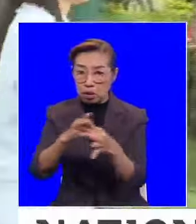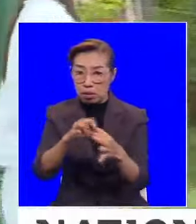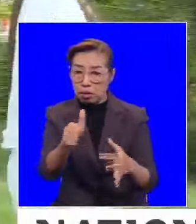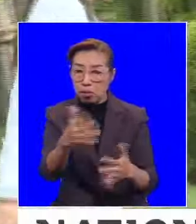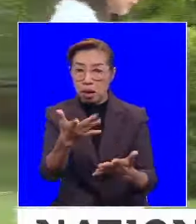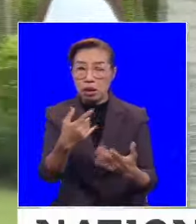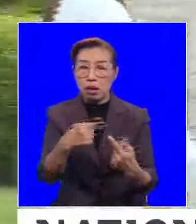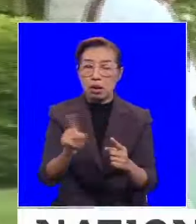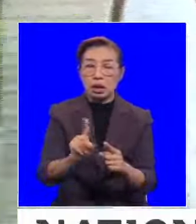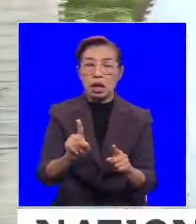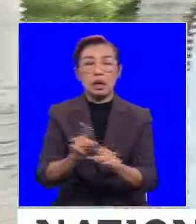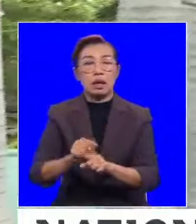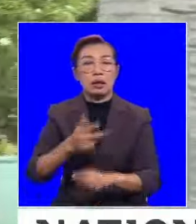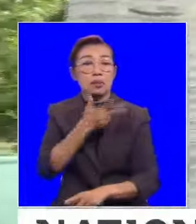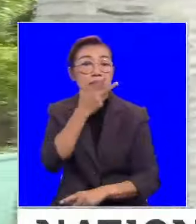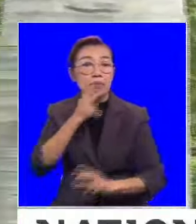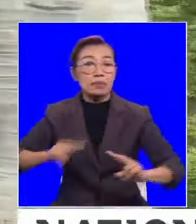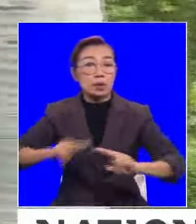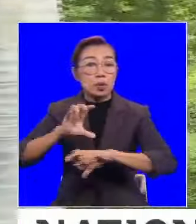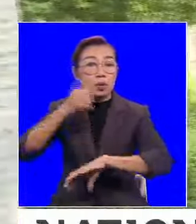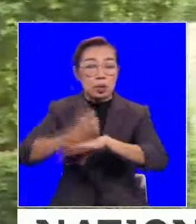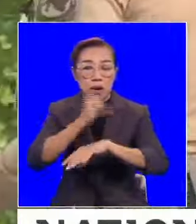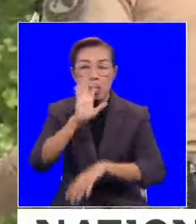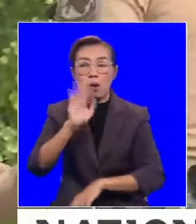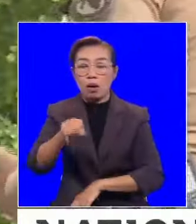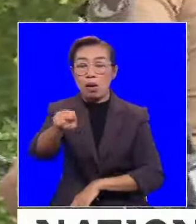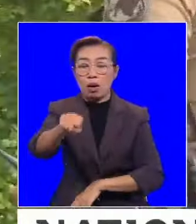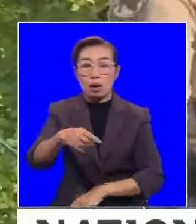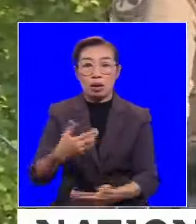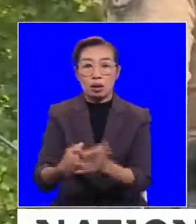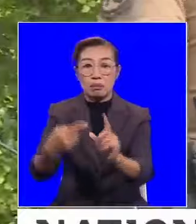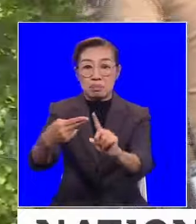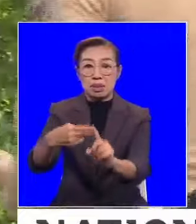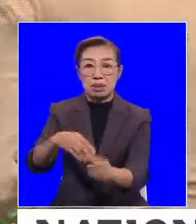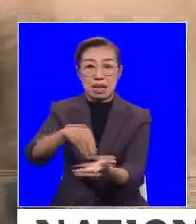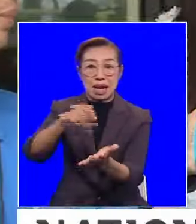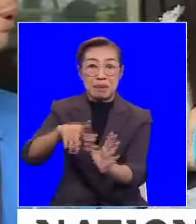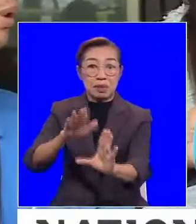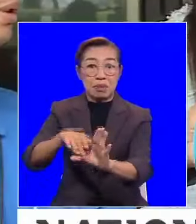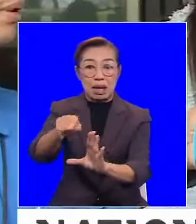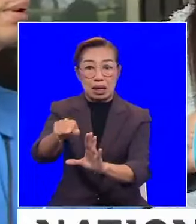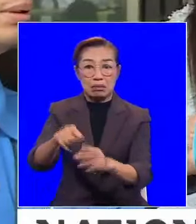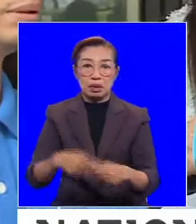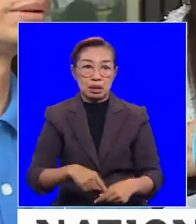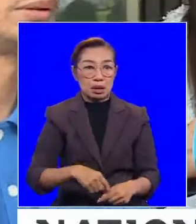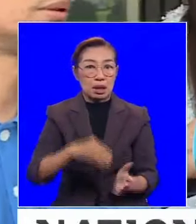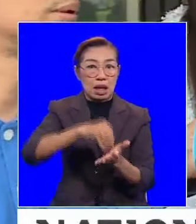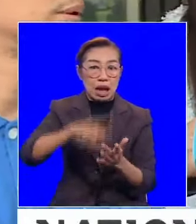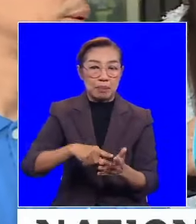ดิจิตอลวอลเล็ตทางกระทรวงมหาดไทยก็บอกนะครับว่าแอปทางรัฐไม่เชื่อมกับแอปไทย ID ไ